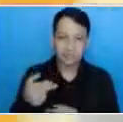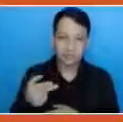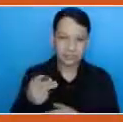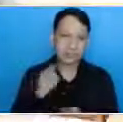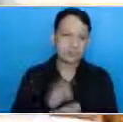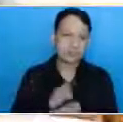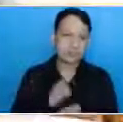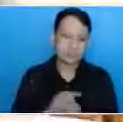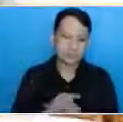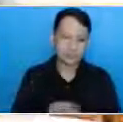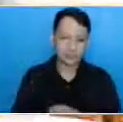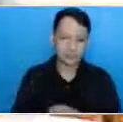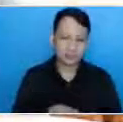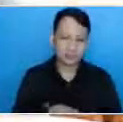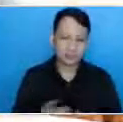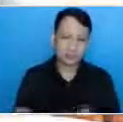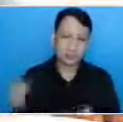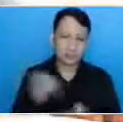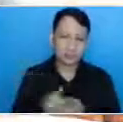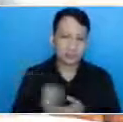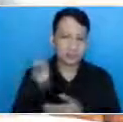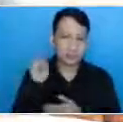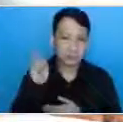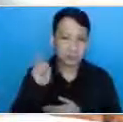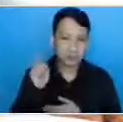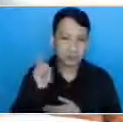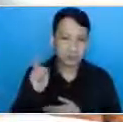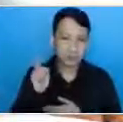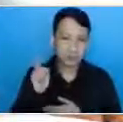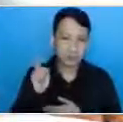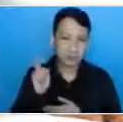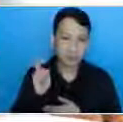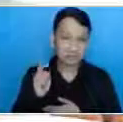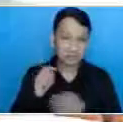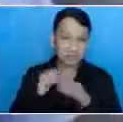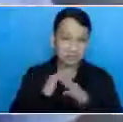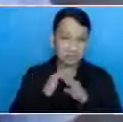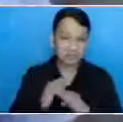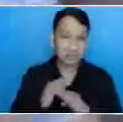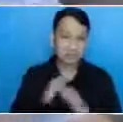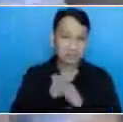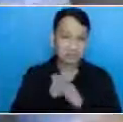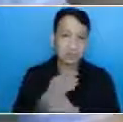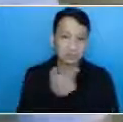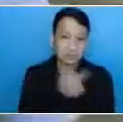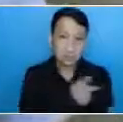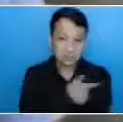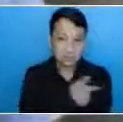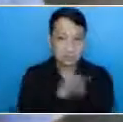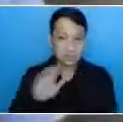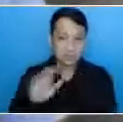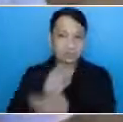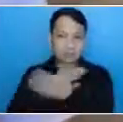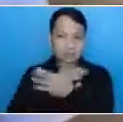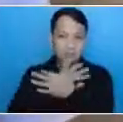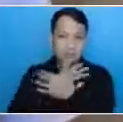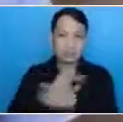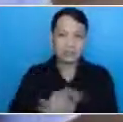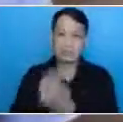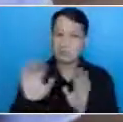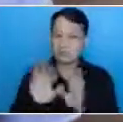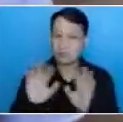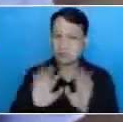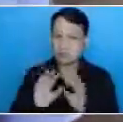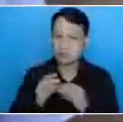ospital. Sa latest vlog ni Ivana, nagkwento si Mona ng ilang detalye tungkol sa kanyang kalagayan ngayon at kung paano niya